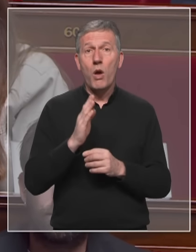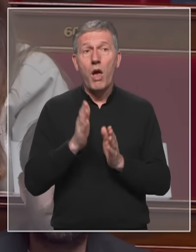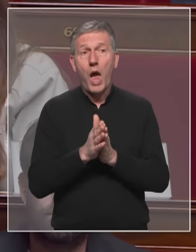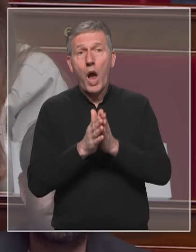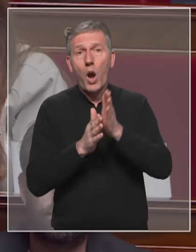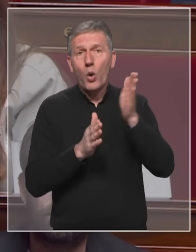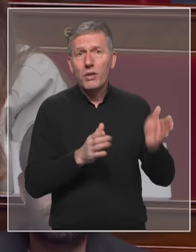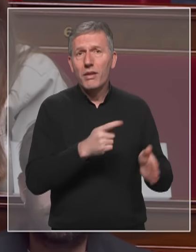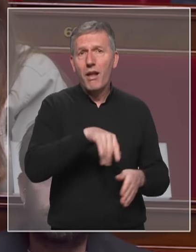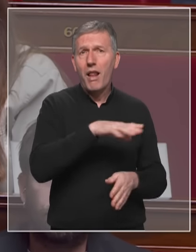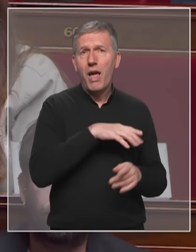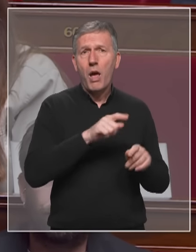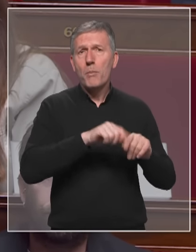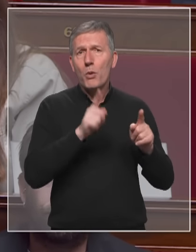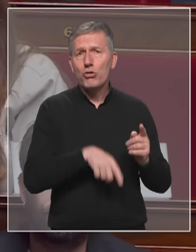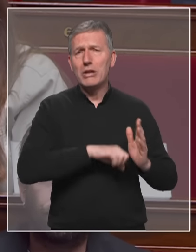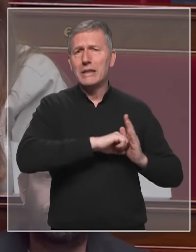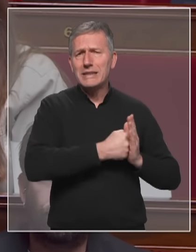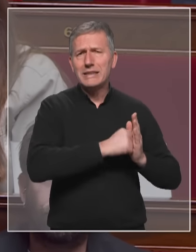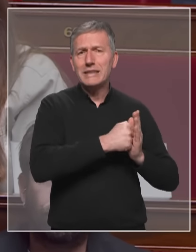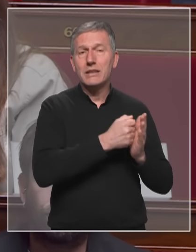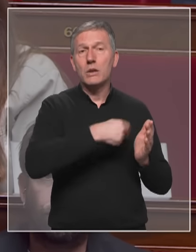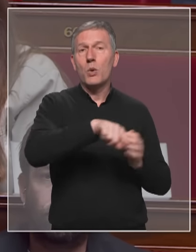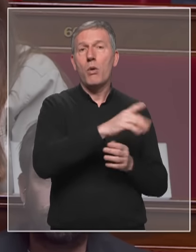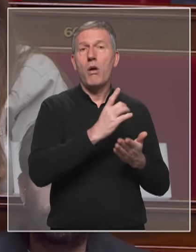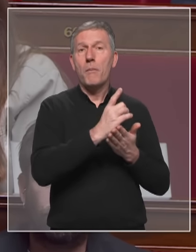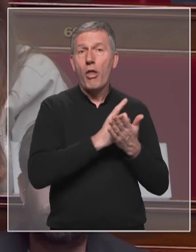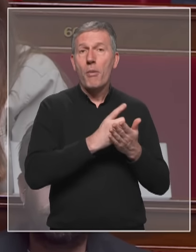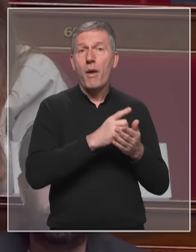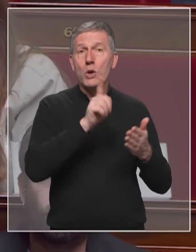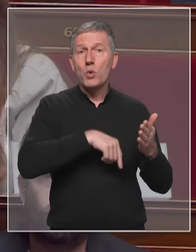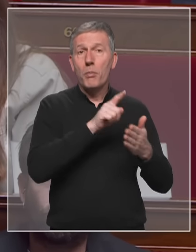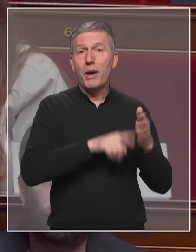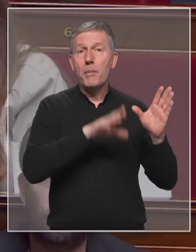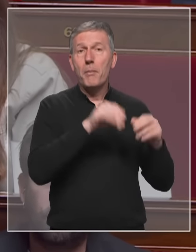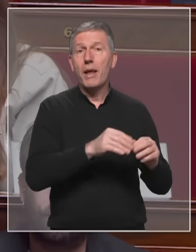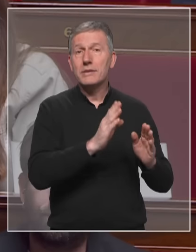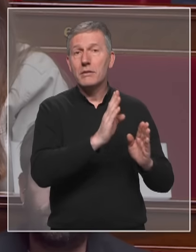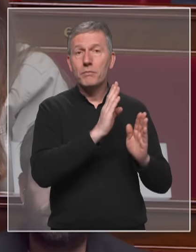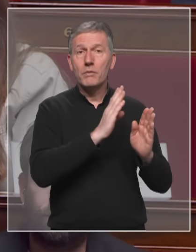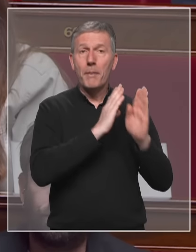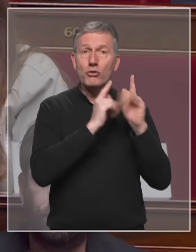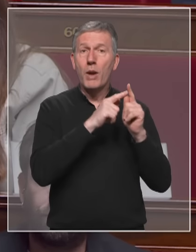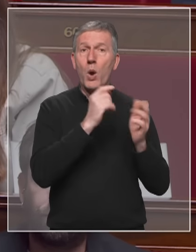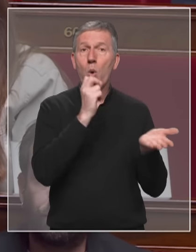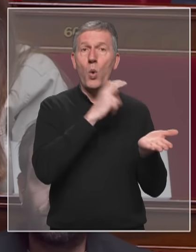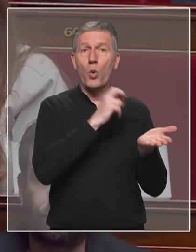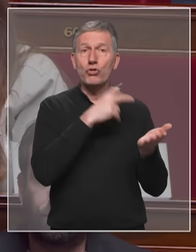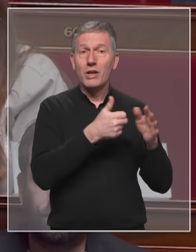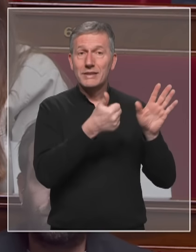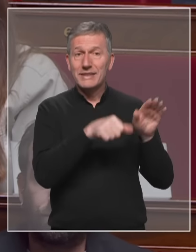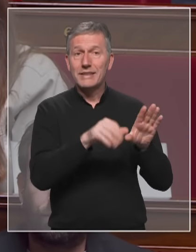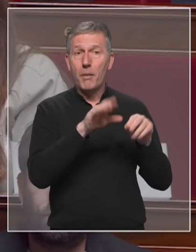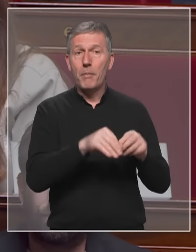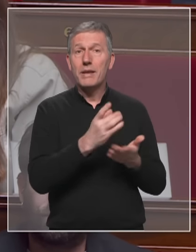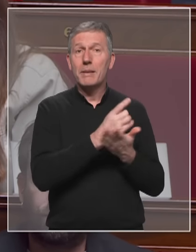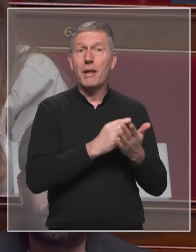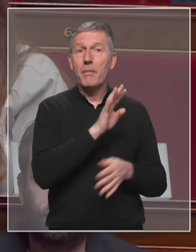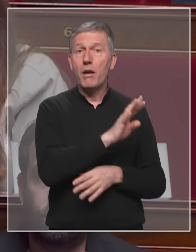vantez des budgets toujours plus austéritaires, poussant les départements à supprimer des places d'hébergement d'urgence. 600 places rien qu'en